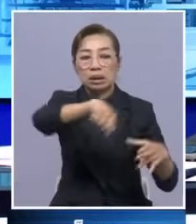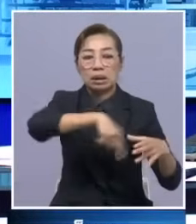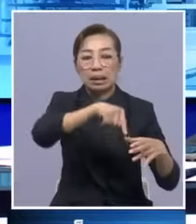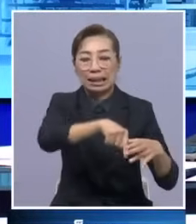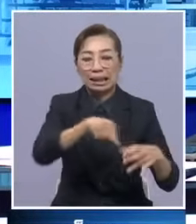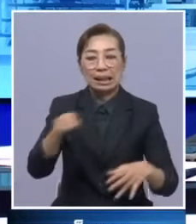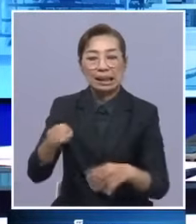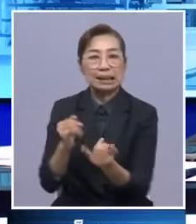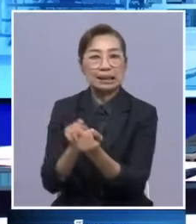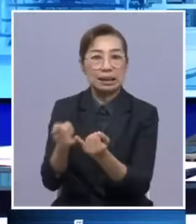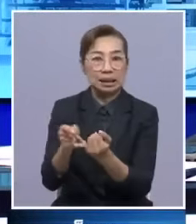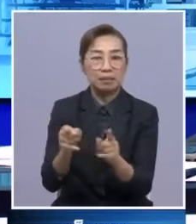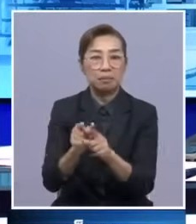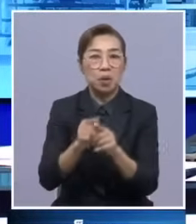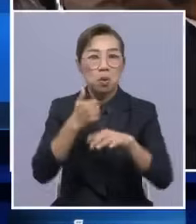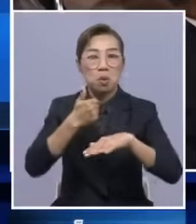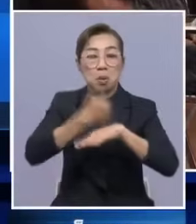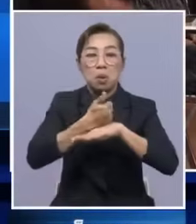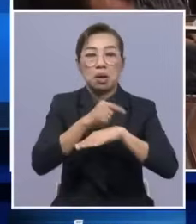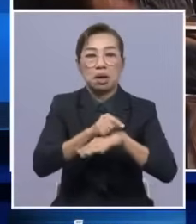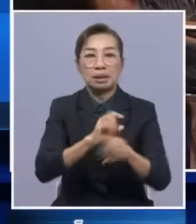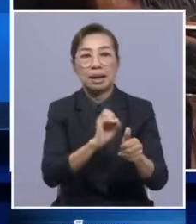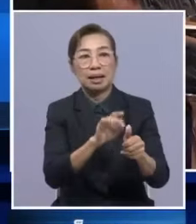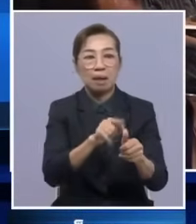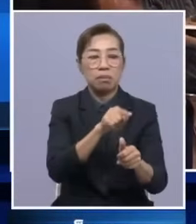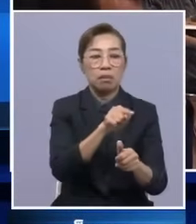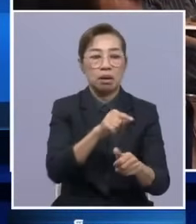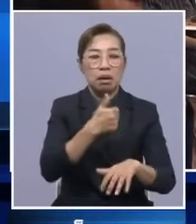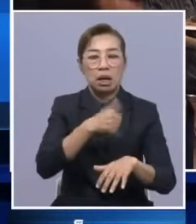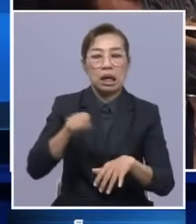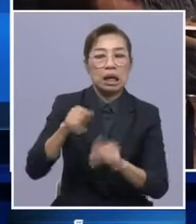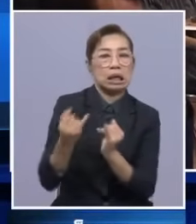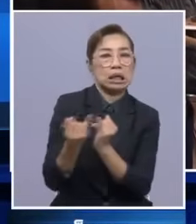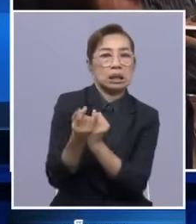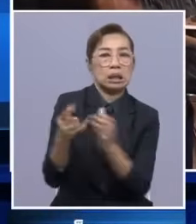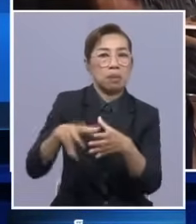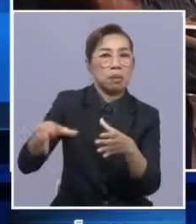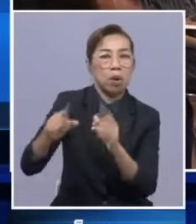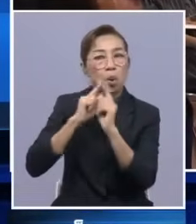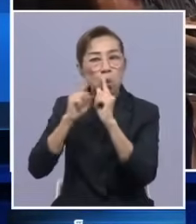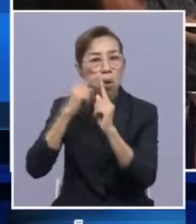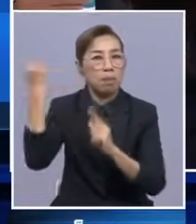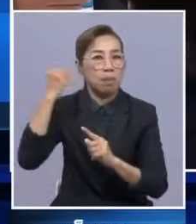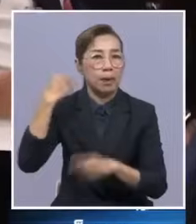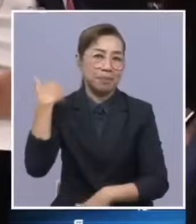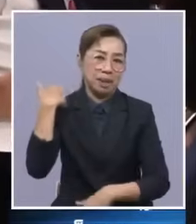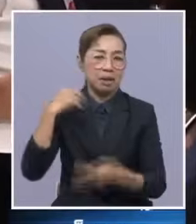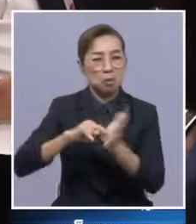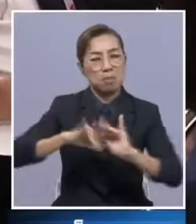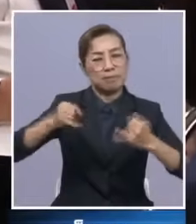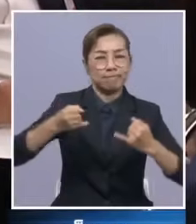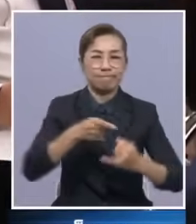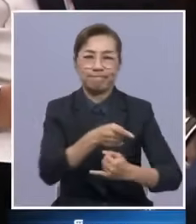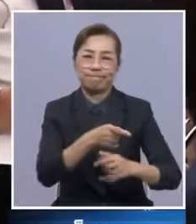ยเฉพาะคนที่เป็นผู้นำทางจิตวิญญาณก็ยังมีมิตรไมตรีที่ดีต่อกันยังคงทอดสะพานหากันเนี่ยนะคะทีนี้เนี่ยคุณผู้ชม